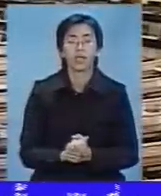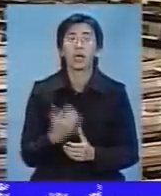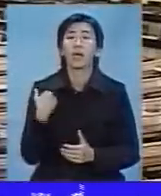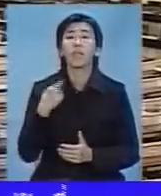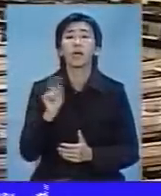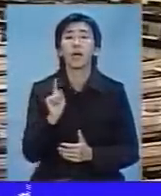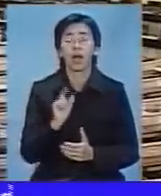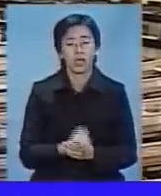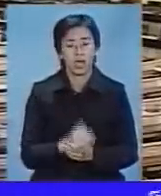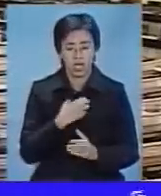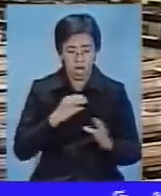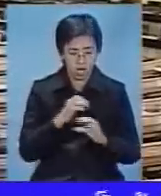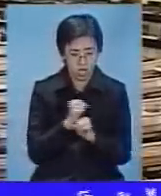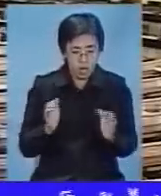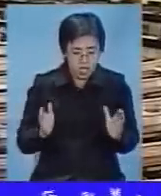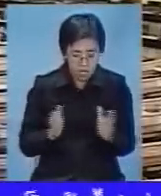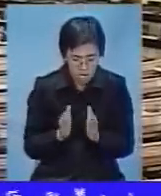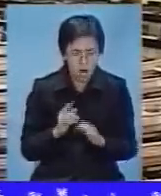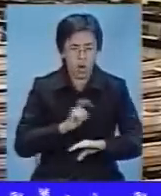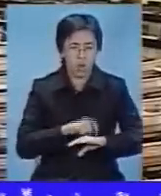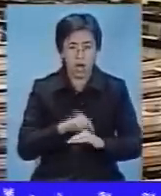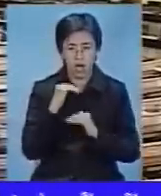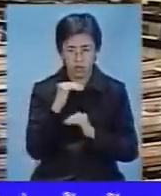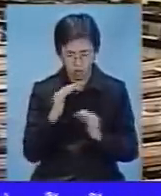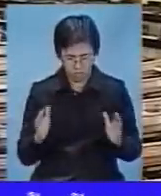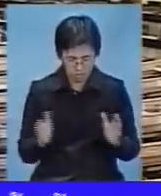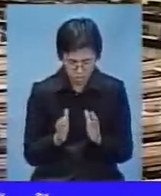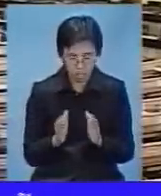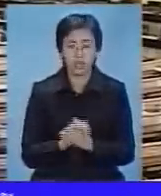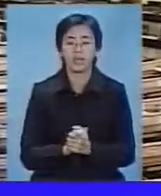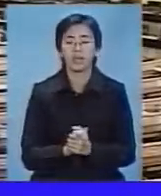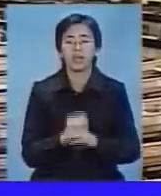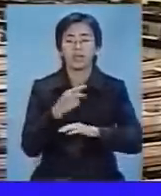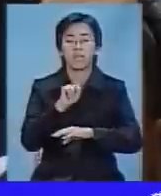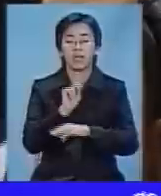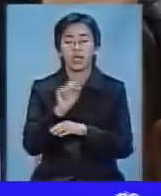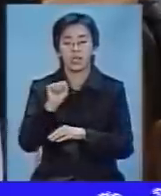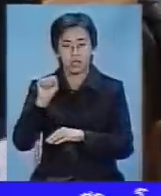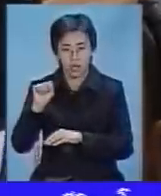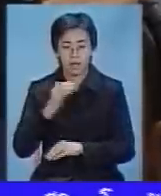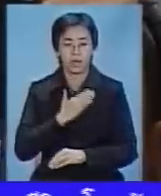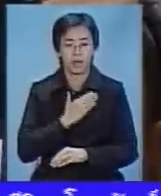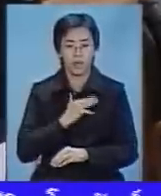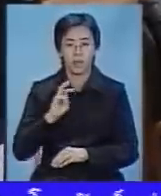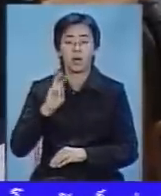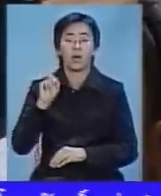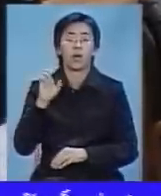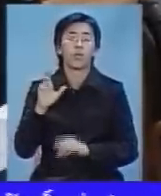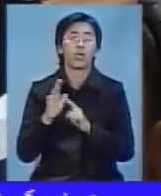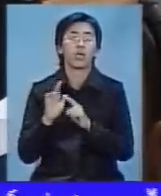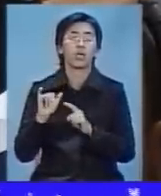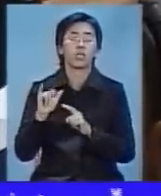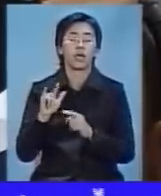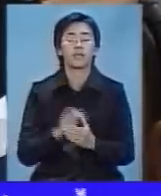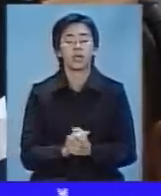ขอให้รวบรัดด้วยนะครับเพราะว่าเรามีเวลาจำกัด ท่านประธานสภาที่เคารพผมวิชาญมินชัยนันท์สมาชิกสภาผู้แทนราษฎ